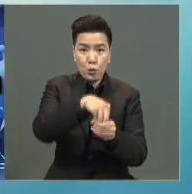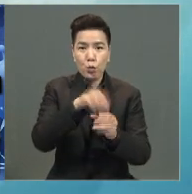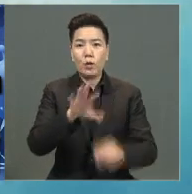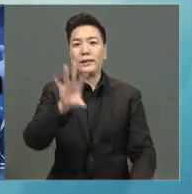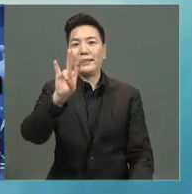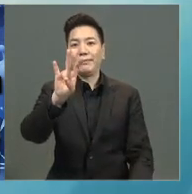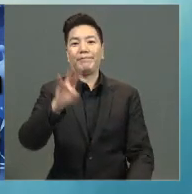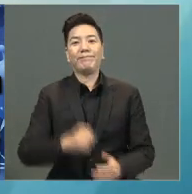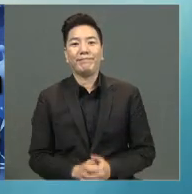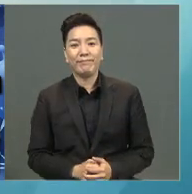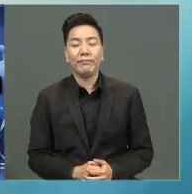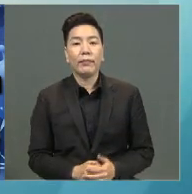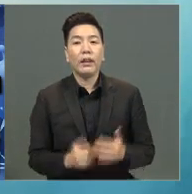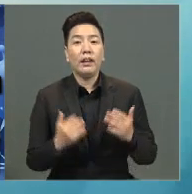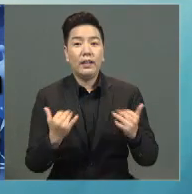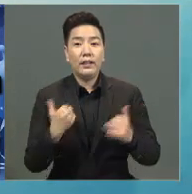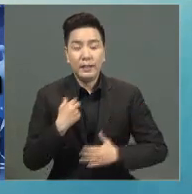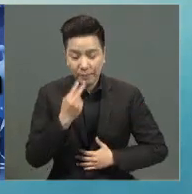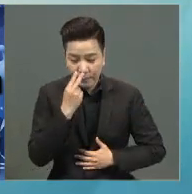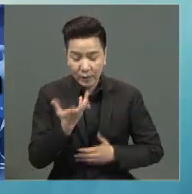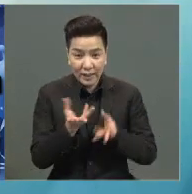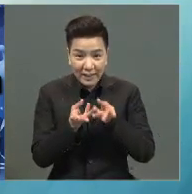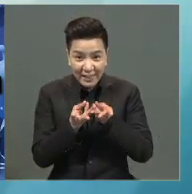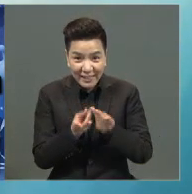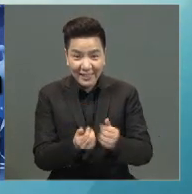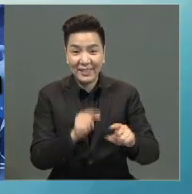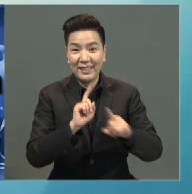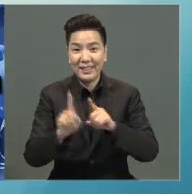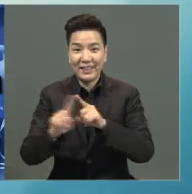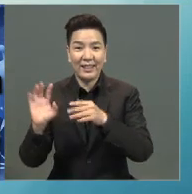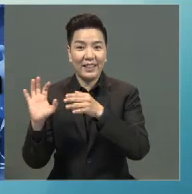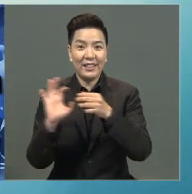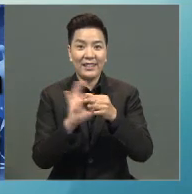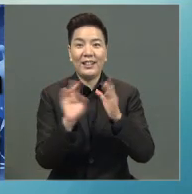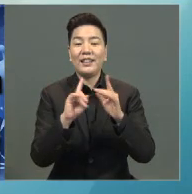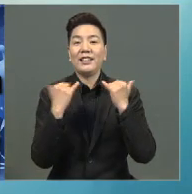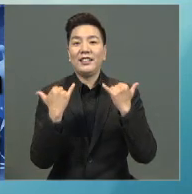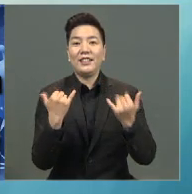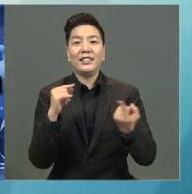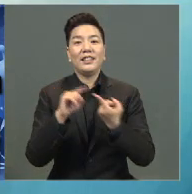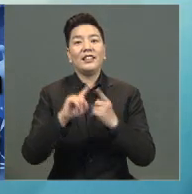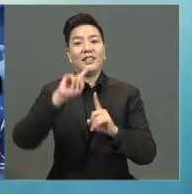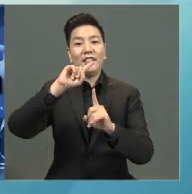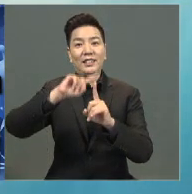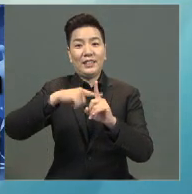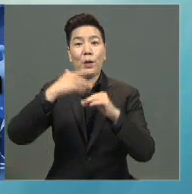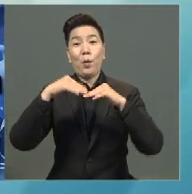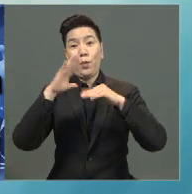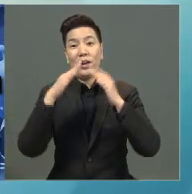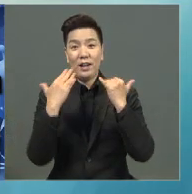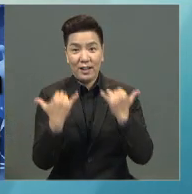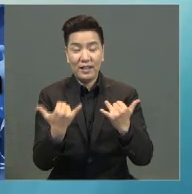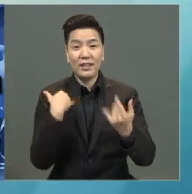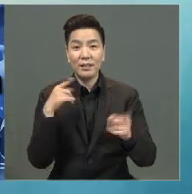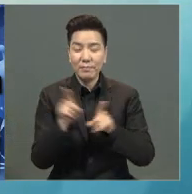ครับนี้ถ้าเกิดเรามองดูสถานการณ์ต่างๆเราจะพบว่าในช่วงที่ผ่านมานะครับประมาณ1เดือนกว่าๆเนี่ยหลังจ